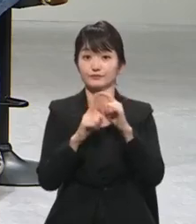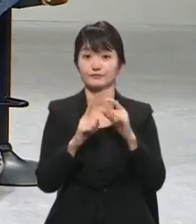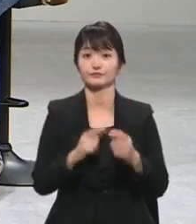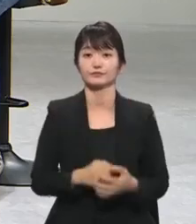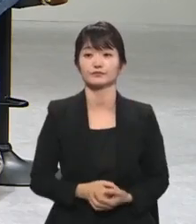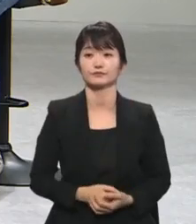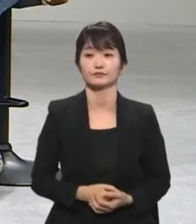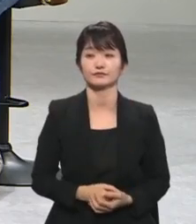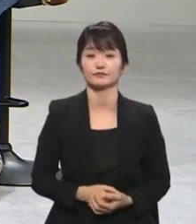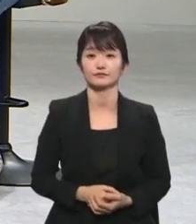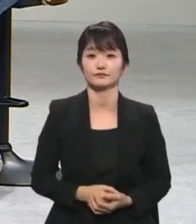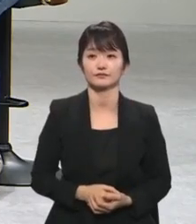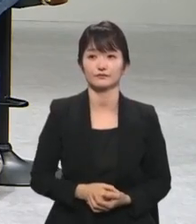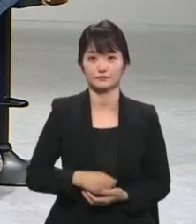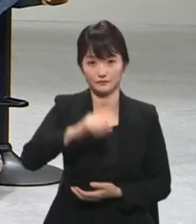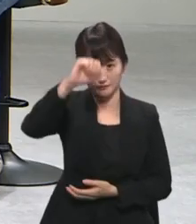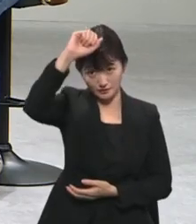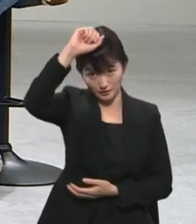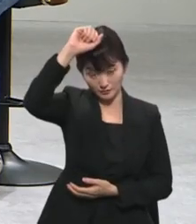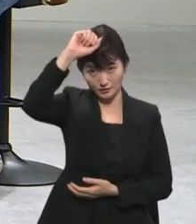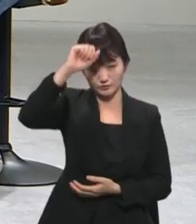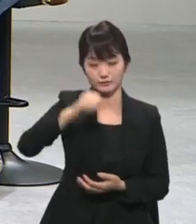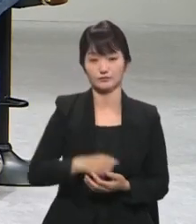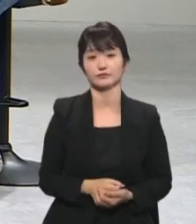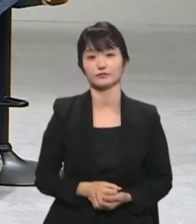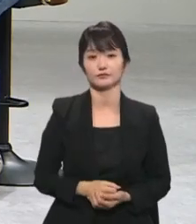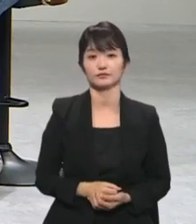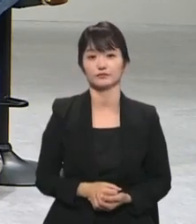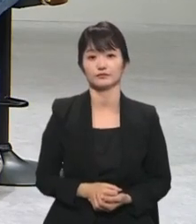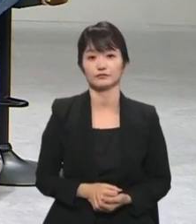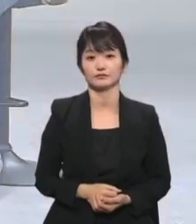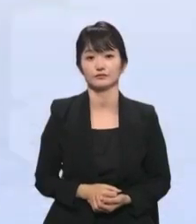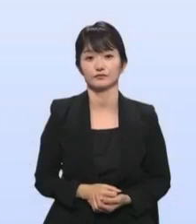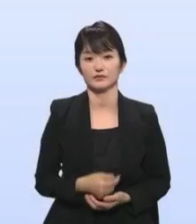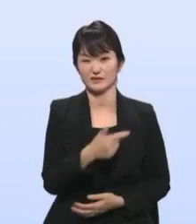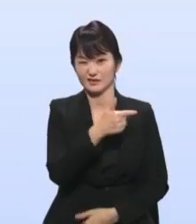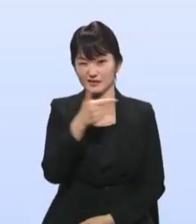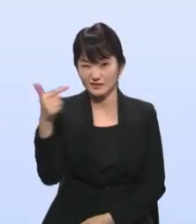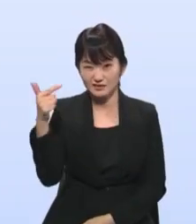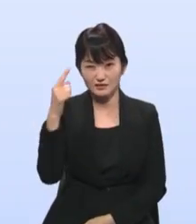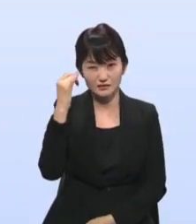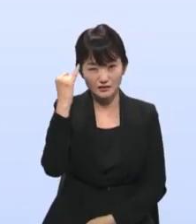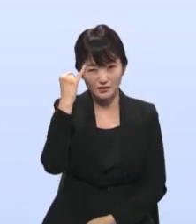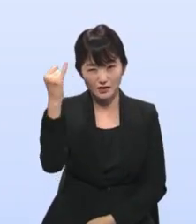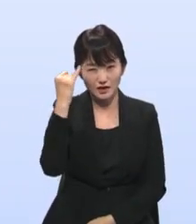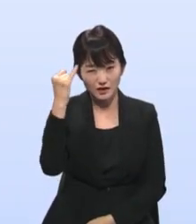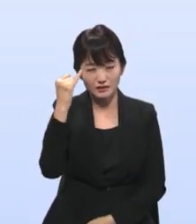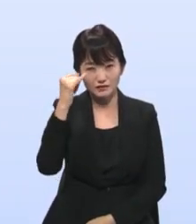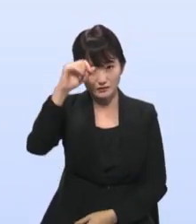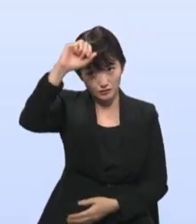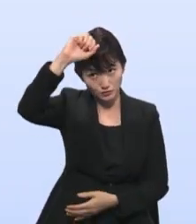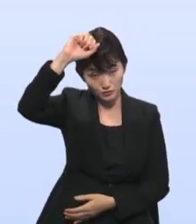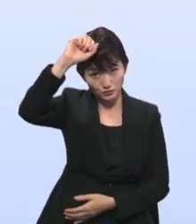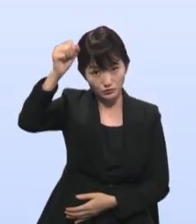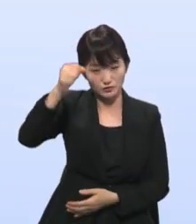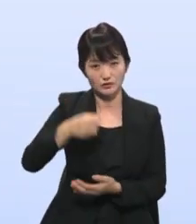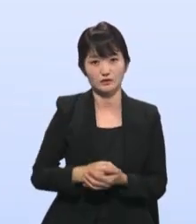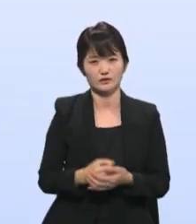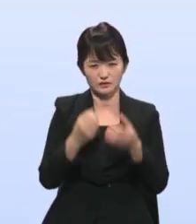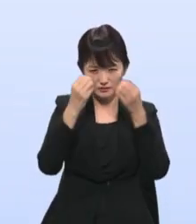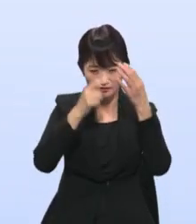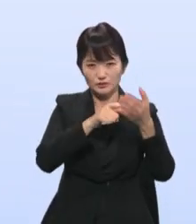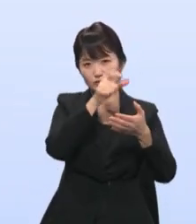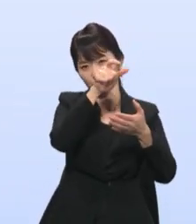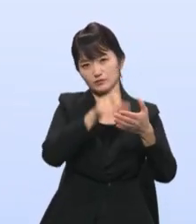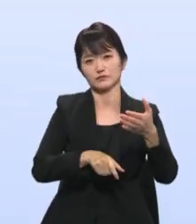자 마지막 키우든 가마솥입니다 가마솥 뭐 초대형 아이디어 뚜껑 기네스 이런 단어들